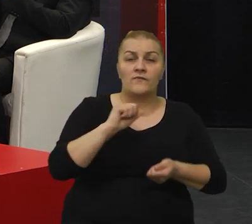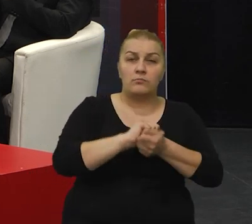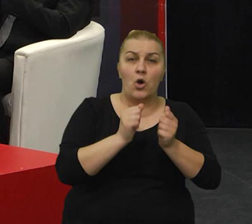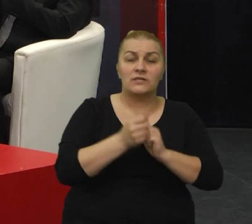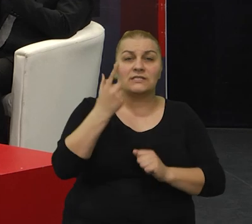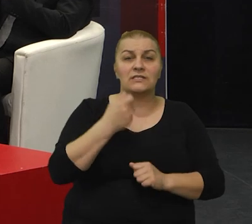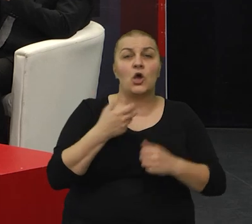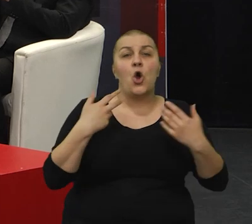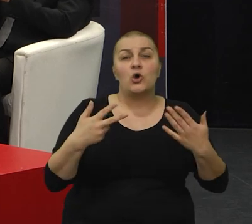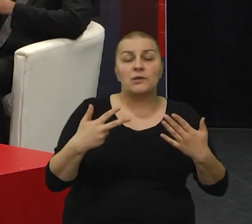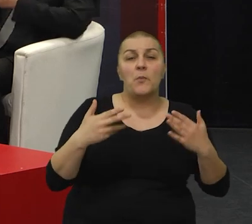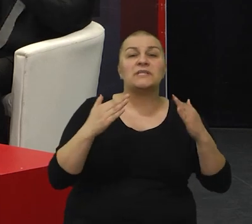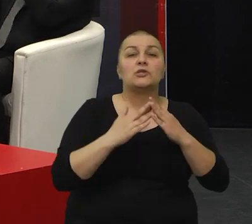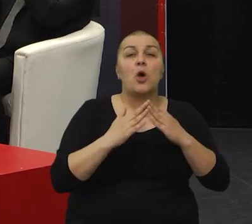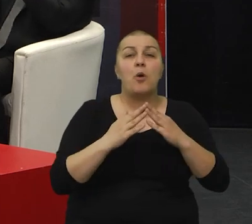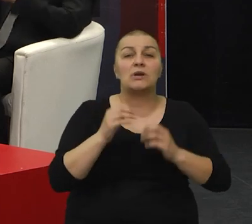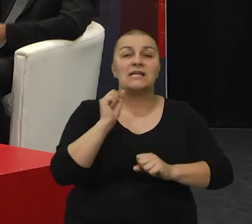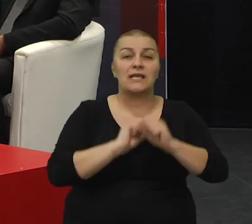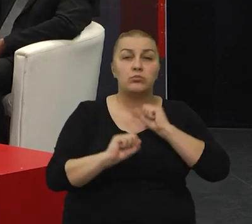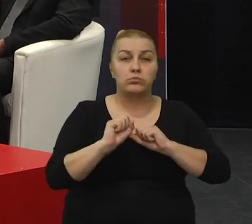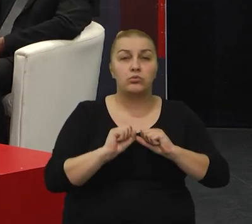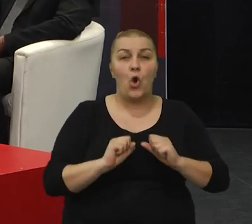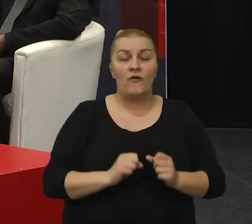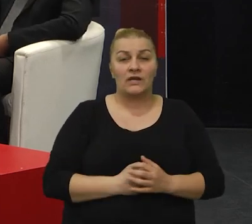Ti su borci iz 80 domarske pukovnije.